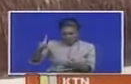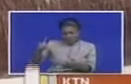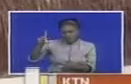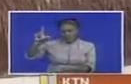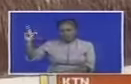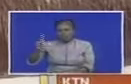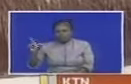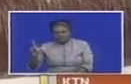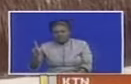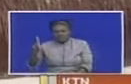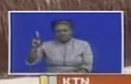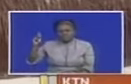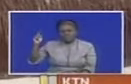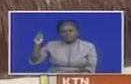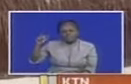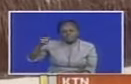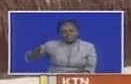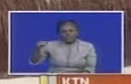Matambo, KTN Leo.